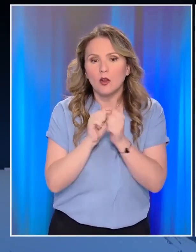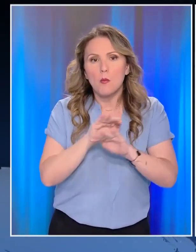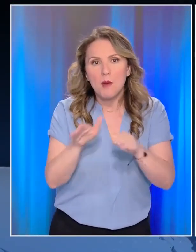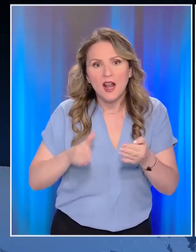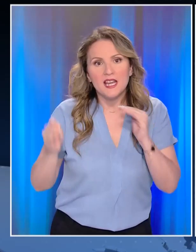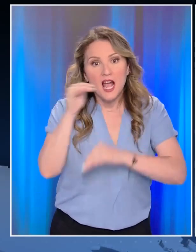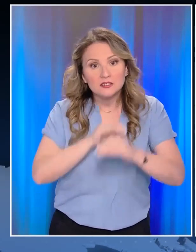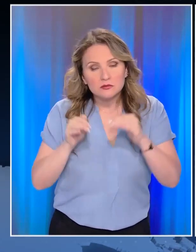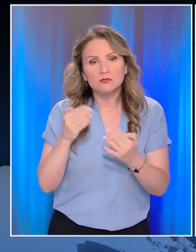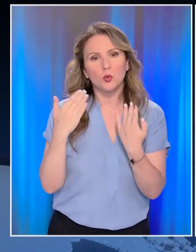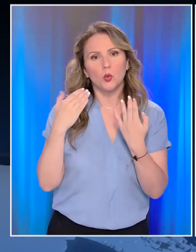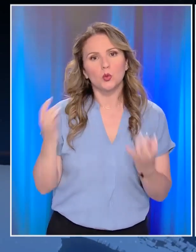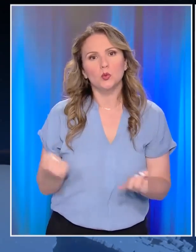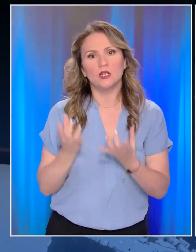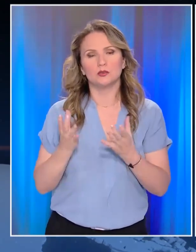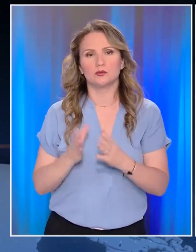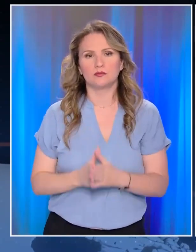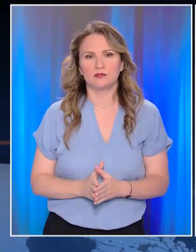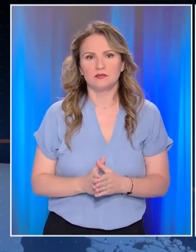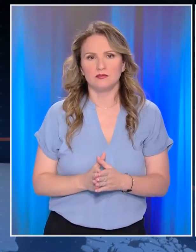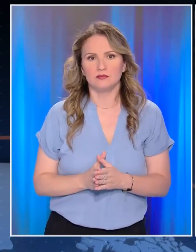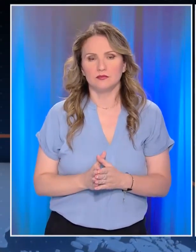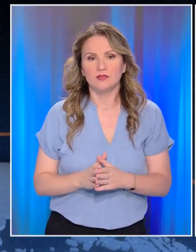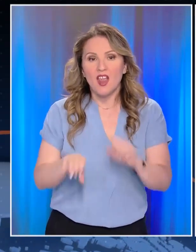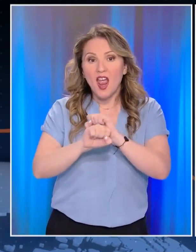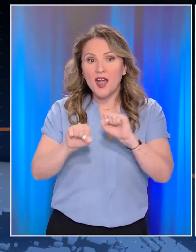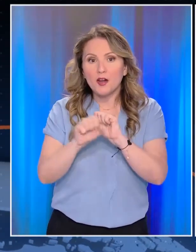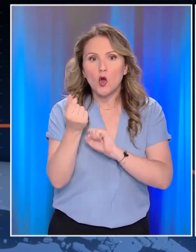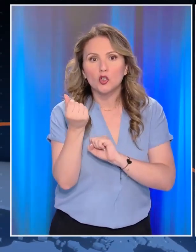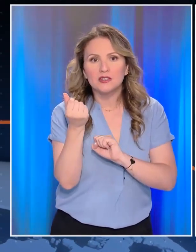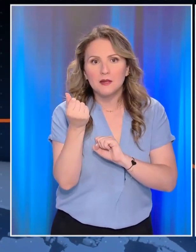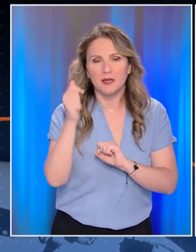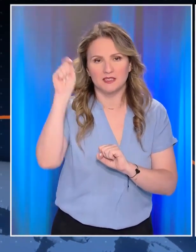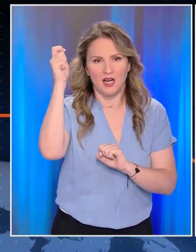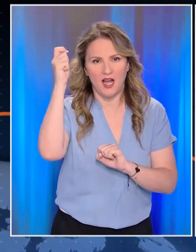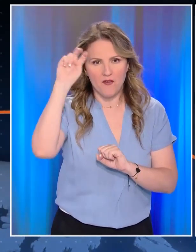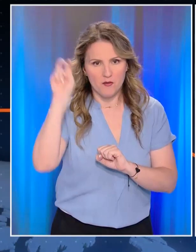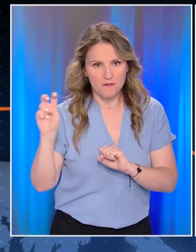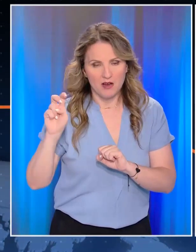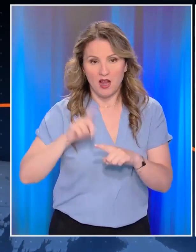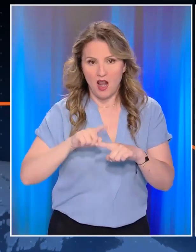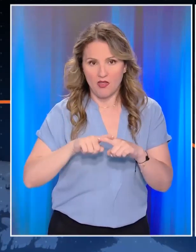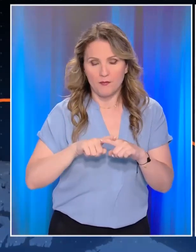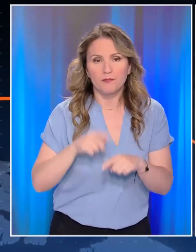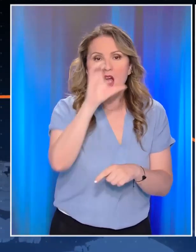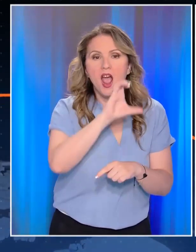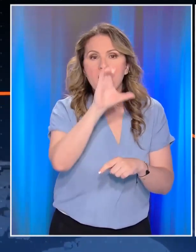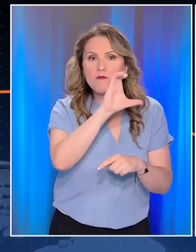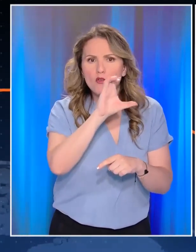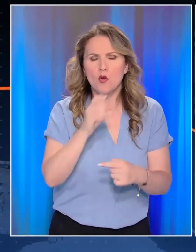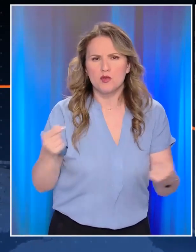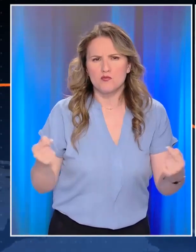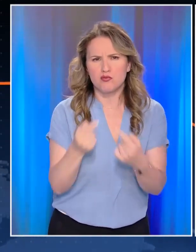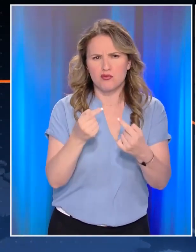για να αποδράσουν από τον καύσωνα. Σε επίπεδα ρεκόρ κινούνται οι τιμές του ρεύματος στην Ελλάδα, την ώρα που στην Ευρώπη έχει ξεσπάσει